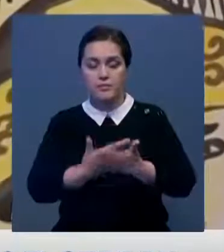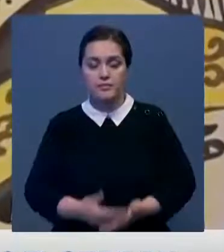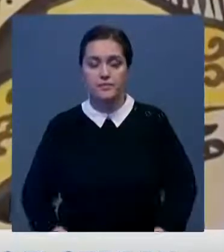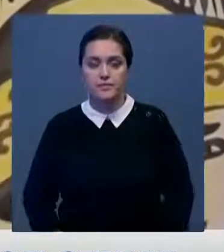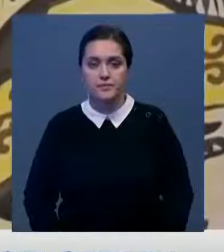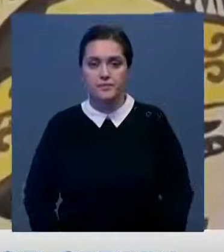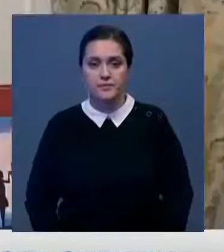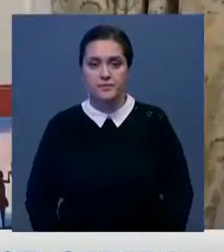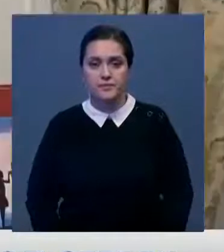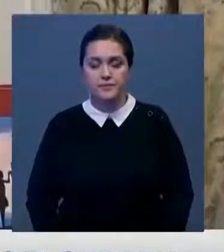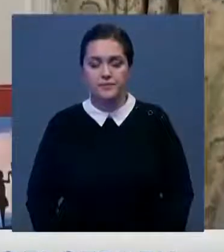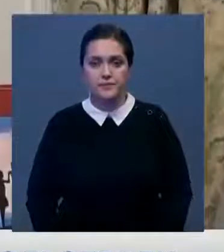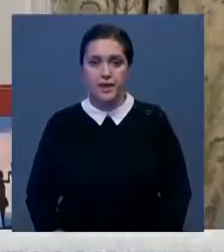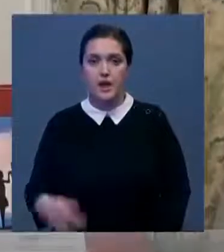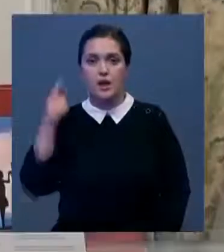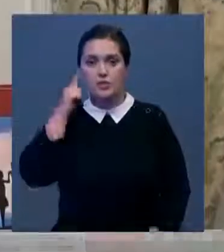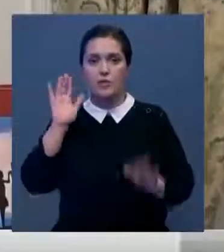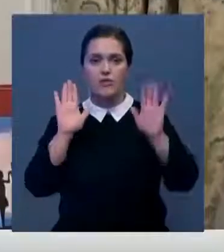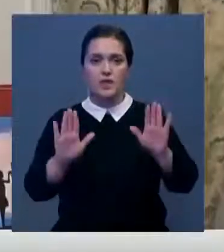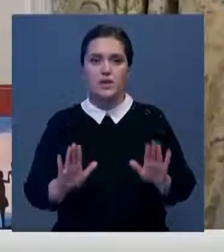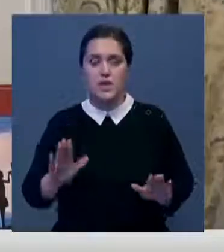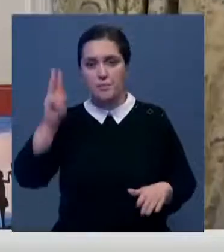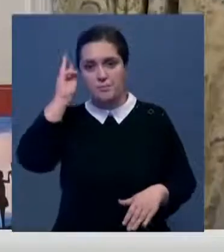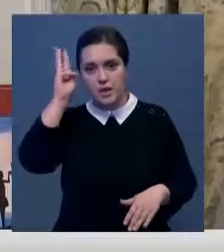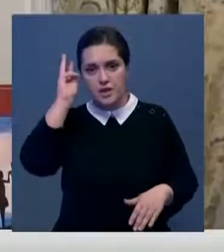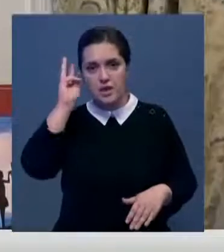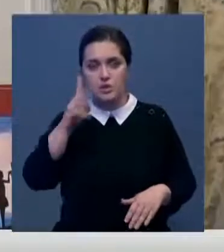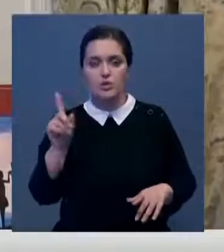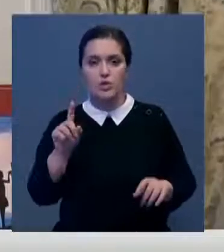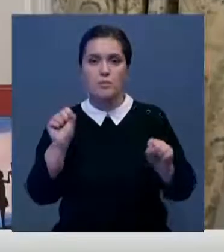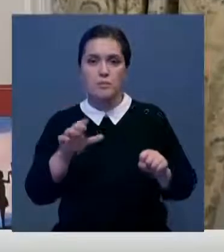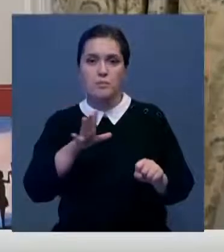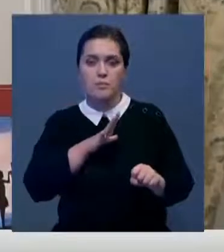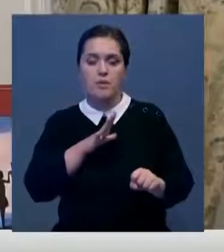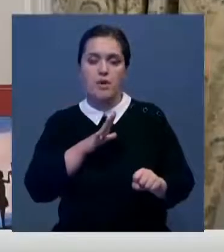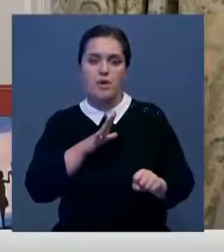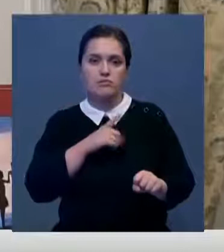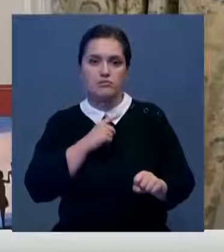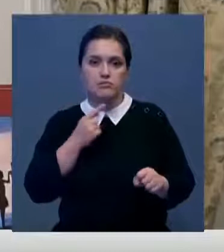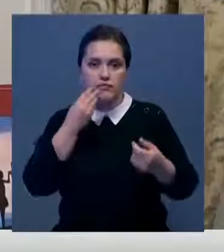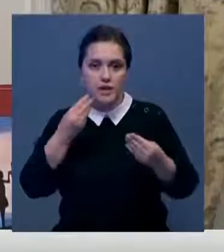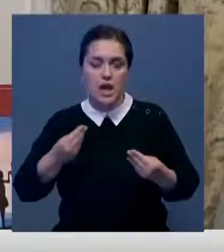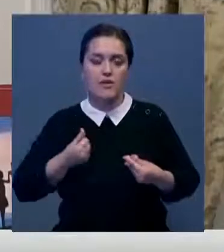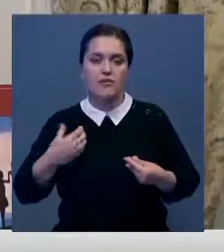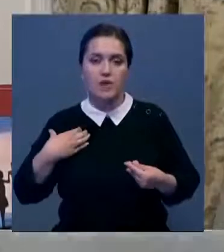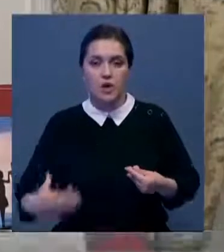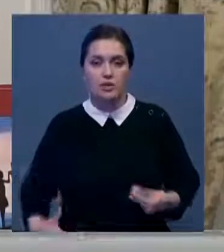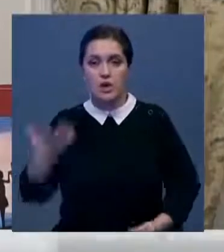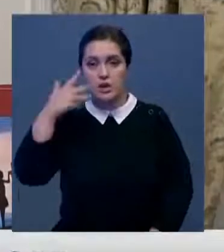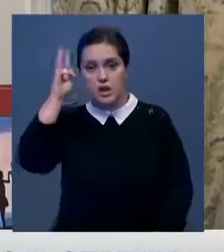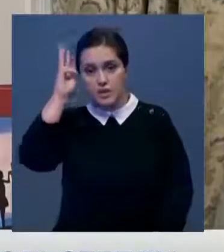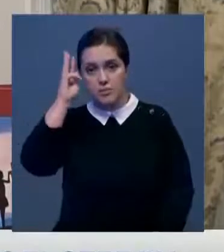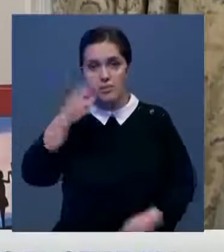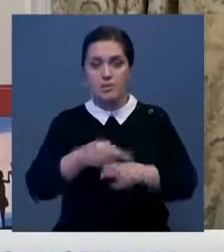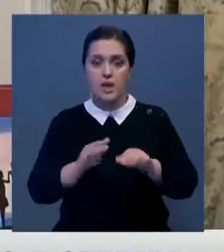самовыражения. Я думаю, что выставка в посольстве – это что-то, что могло бы вдохновить нас, французов. Когда дипломаты за границей